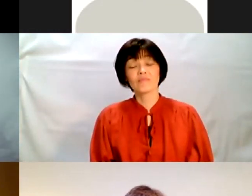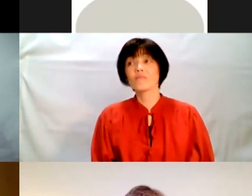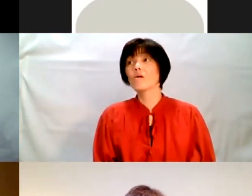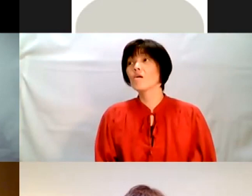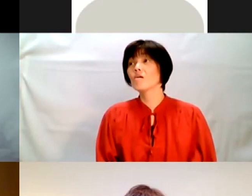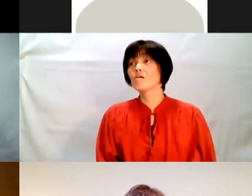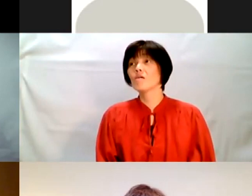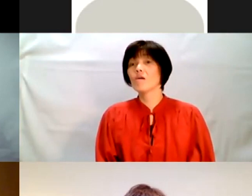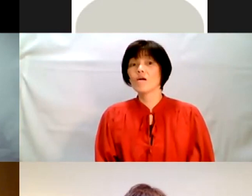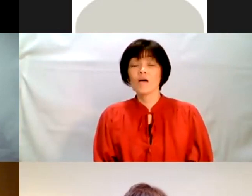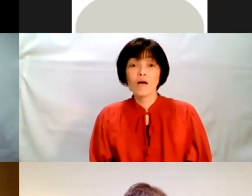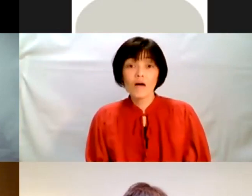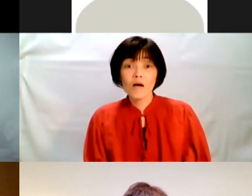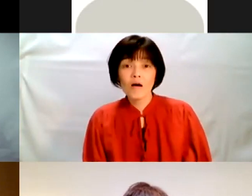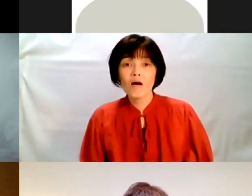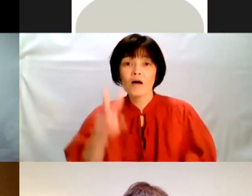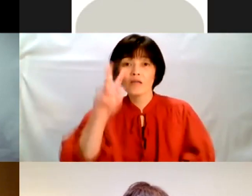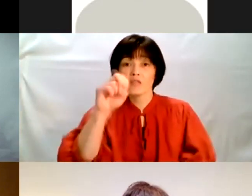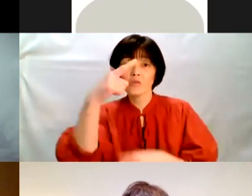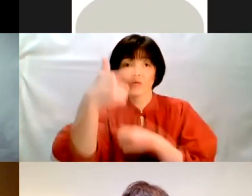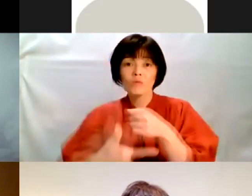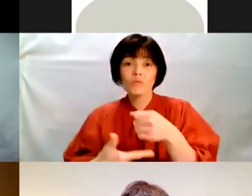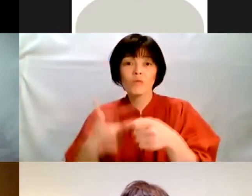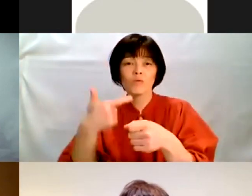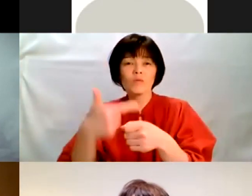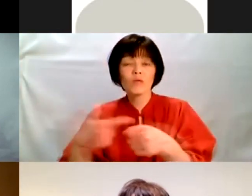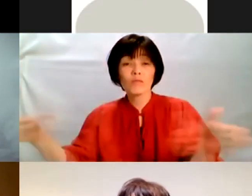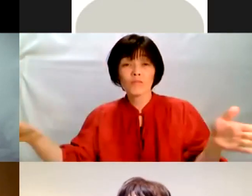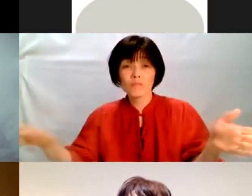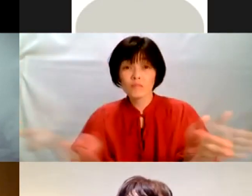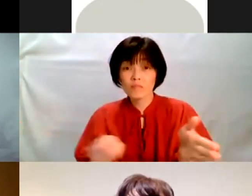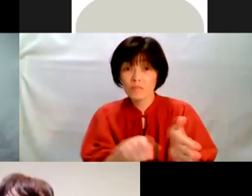もうあれから26年やな。